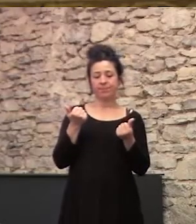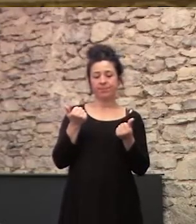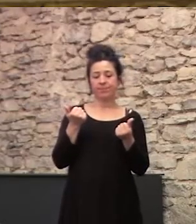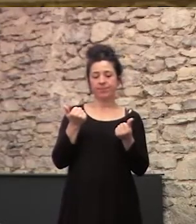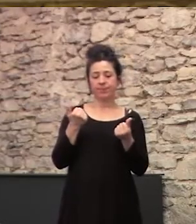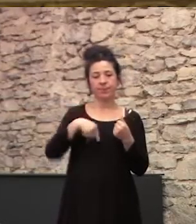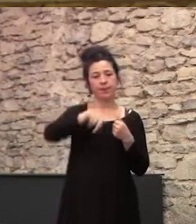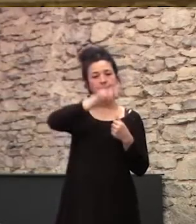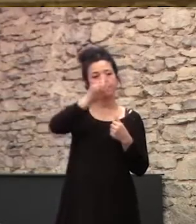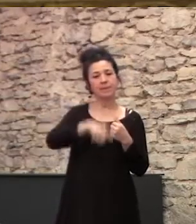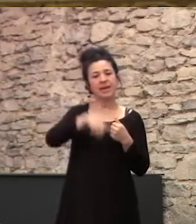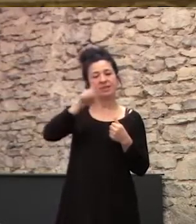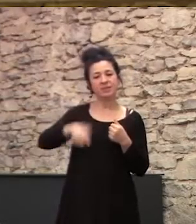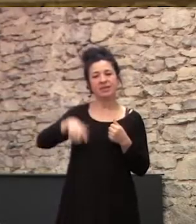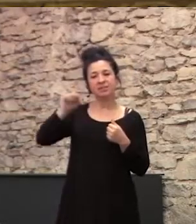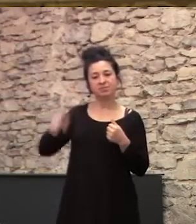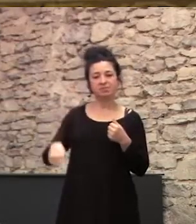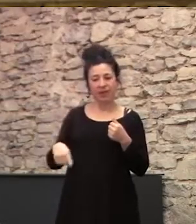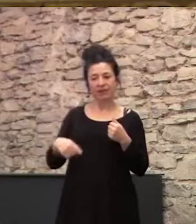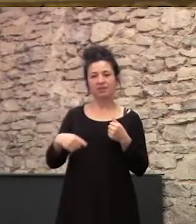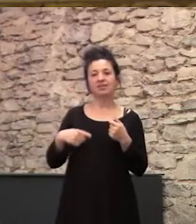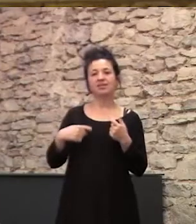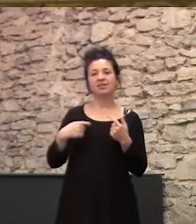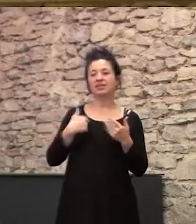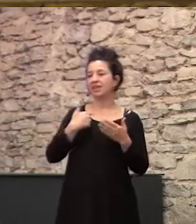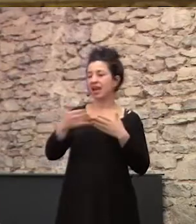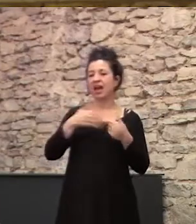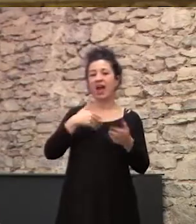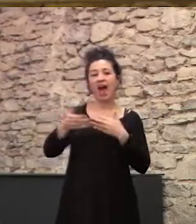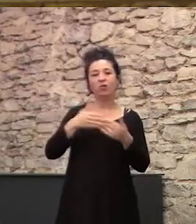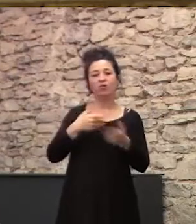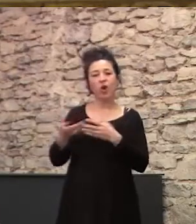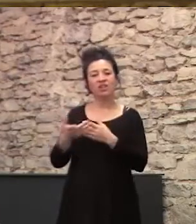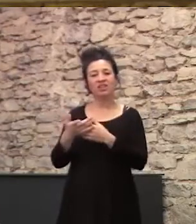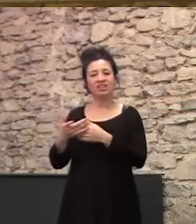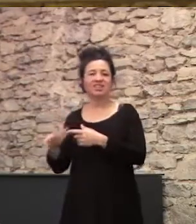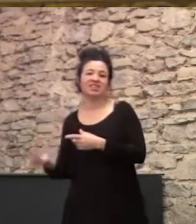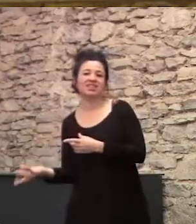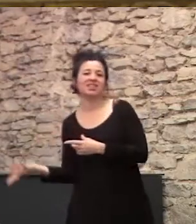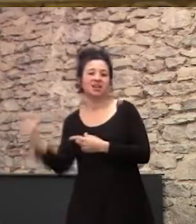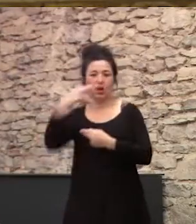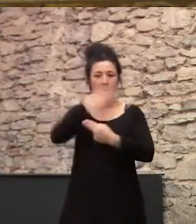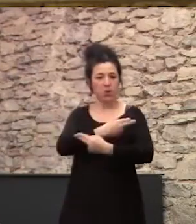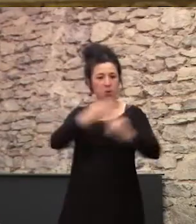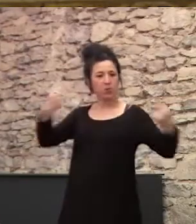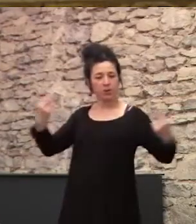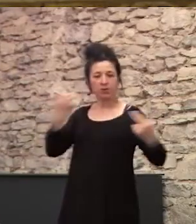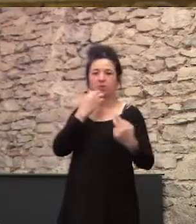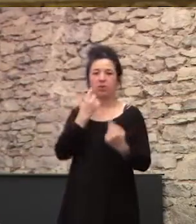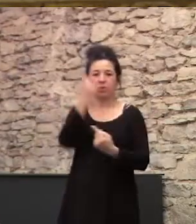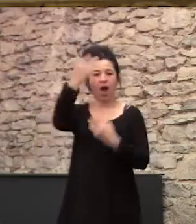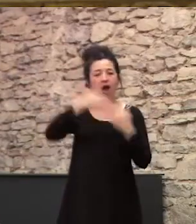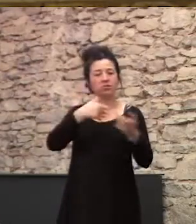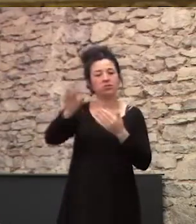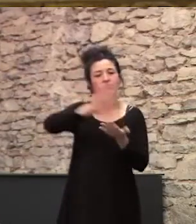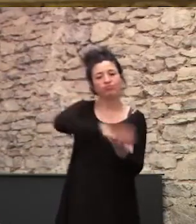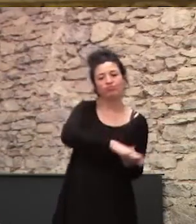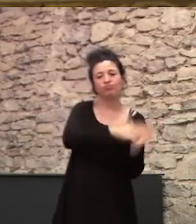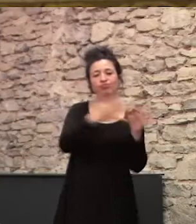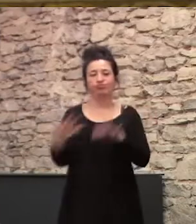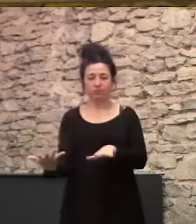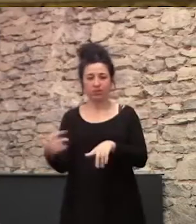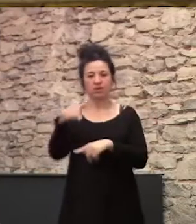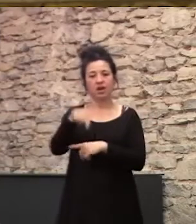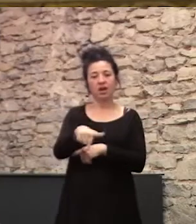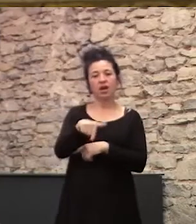ian behin egiten genuen sail bat zela autoreak plazara, eta hori itzultzen genuen autore baten lan bat, eta gorra dibez, bai, jarri